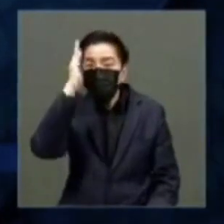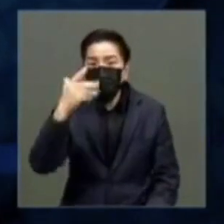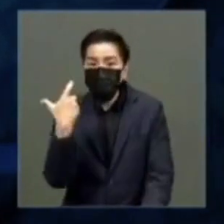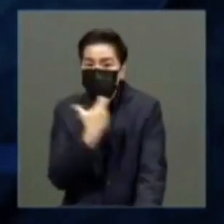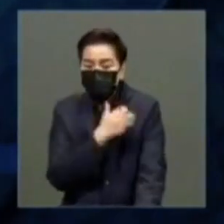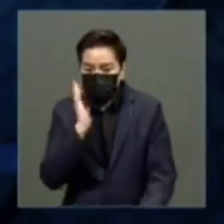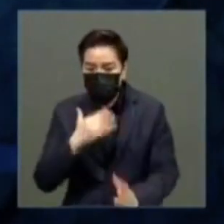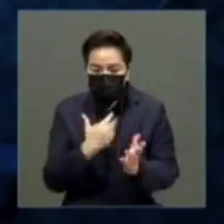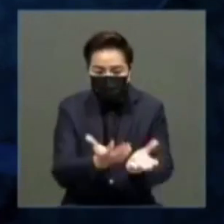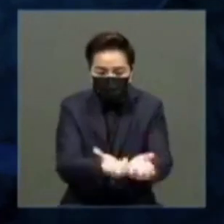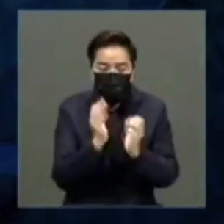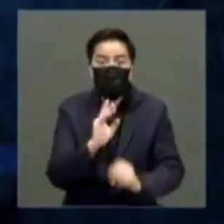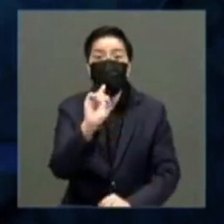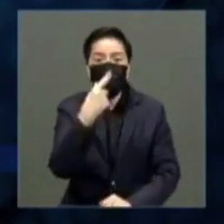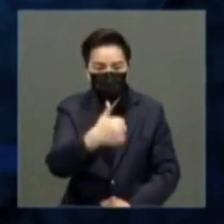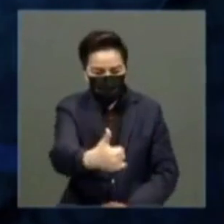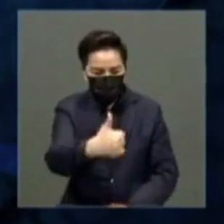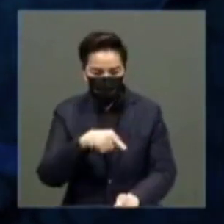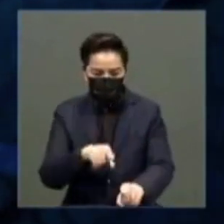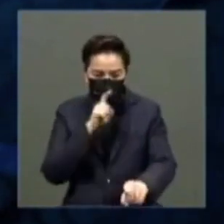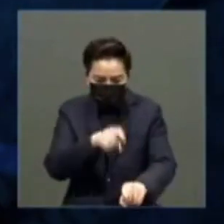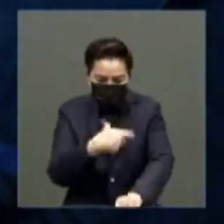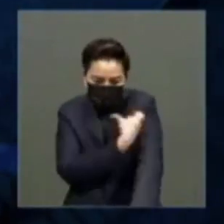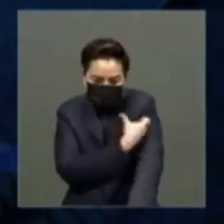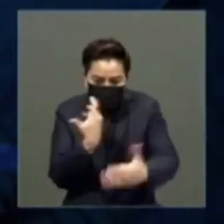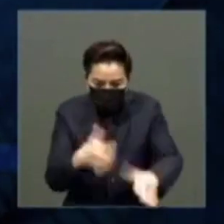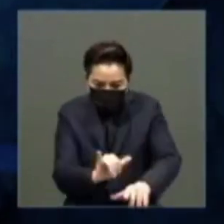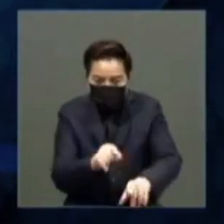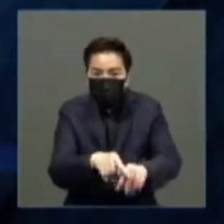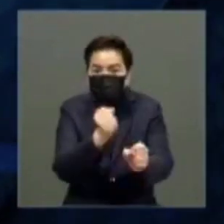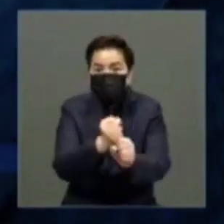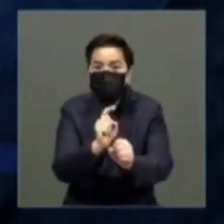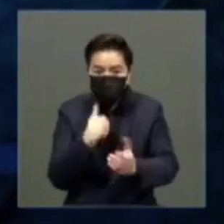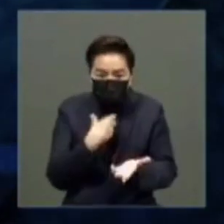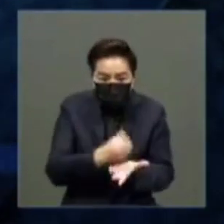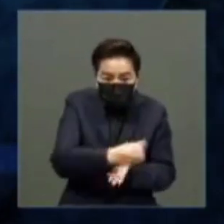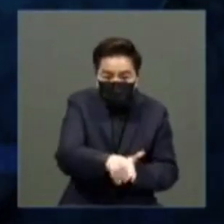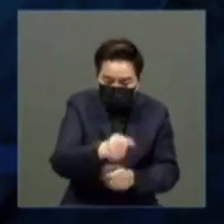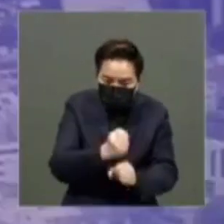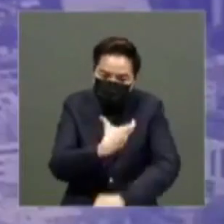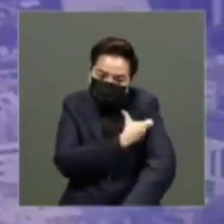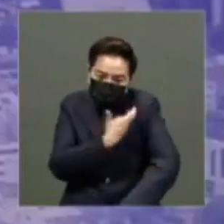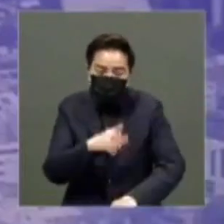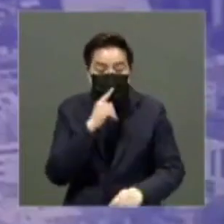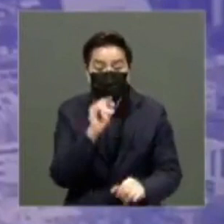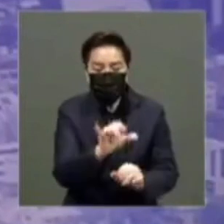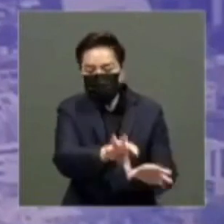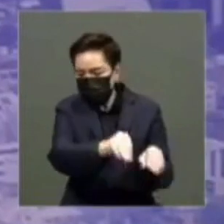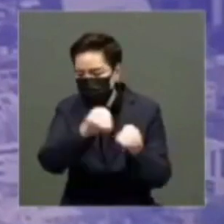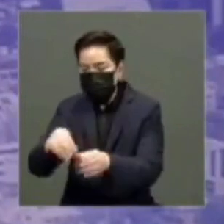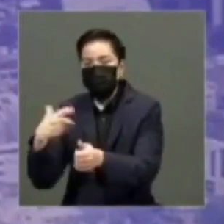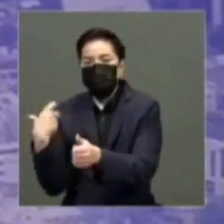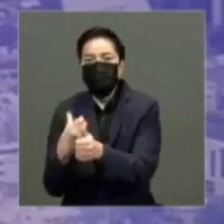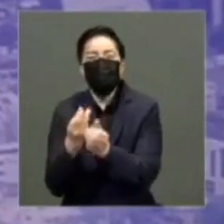บุคลากรหรือพนักงานใหม่นะคะก็ต้องสอบถามเรื่องการฉีดวัคซีนหรือยังด้วยค่ะแล้วก็พาคนไปฉีดวัคซีน